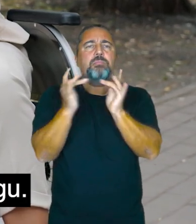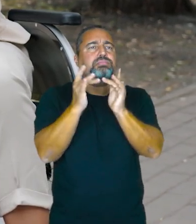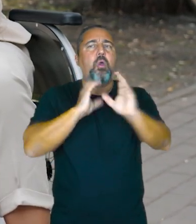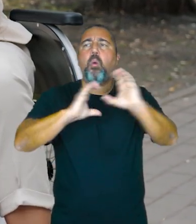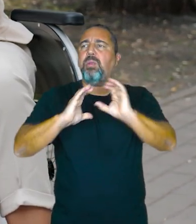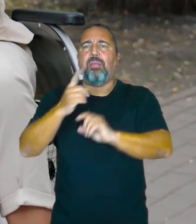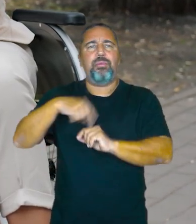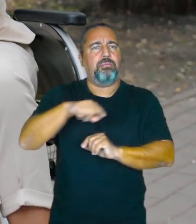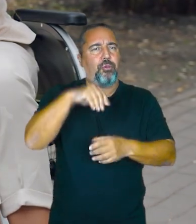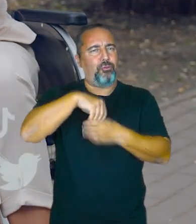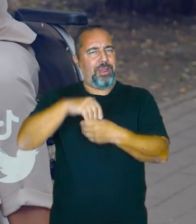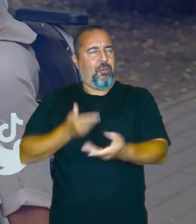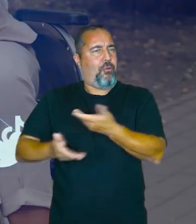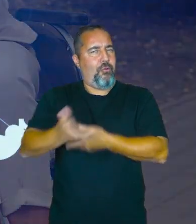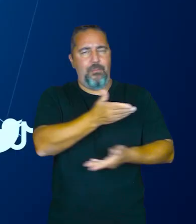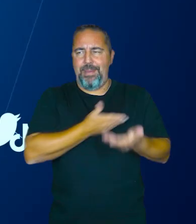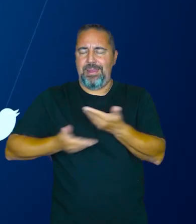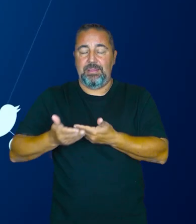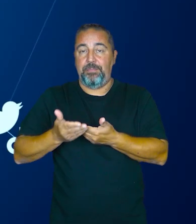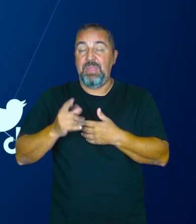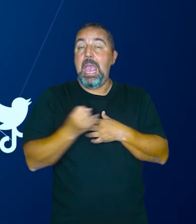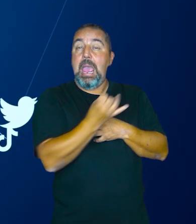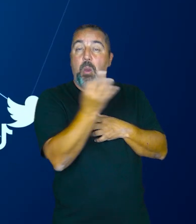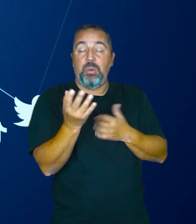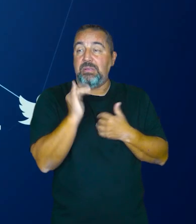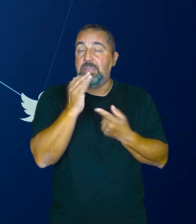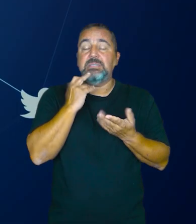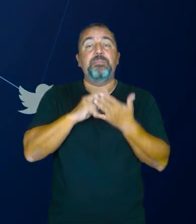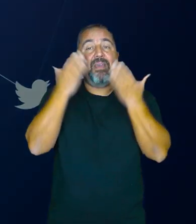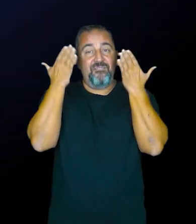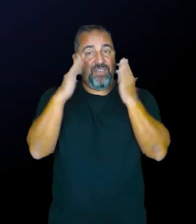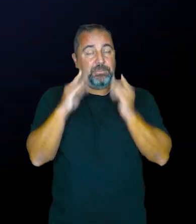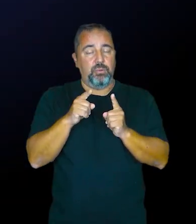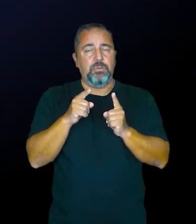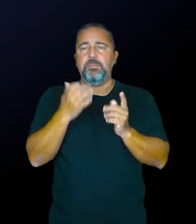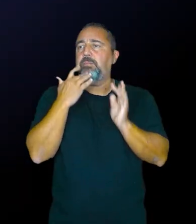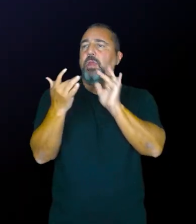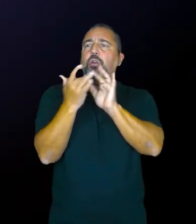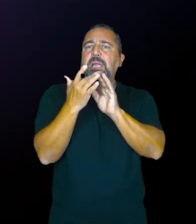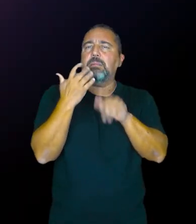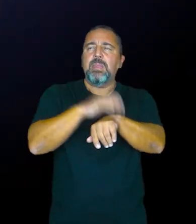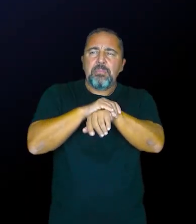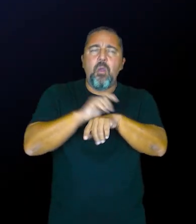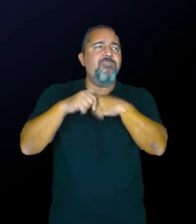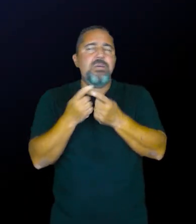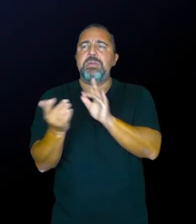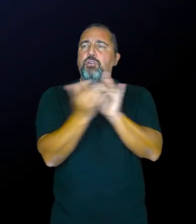ditugu. Hona hemen horietako batzuk. Facebook, lagunekin eta familiarekin harremanetan